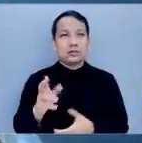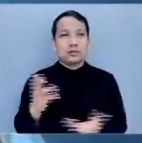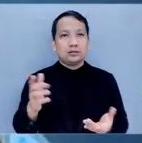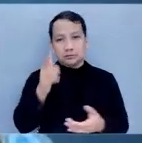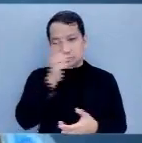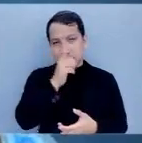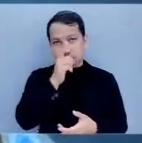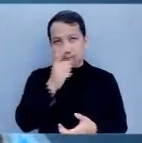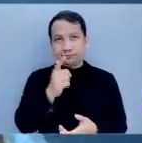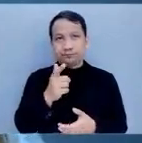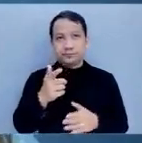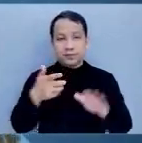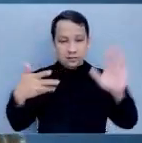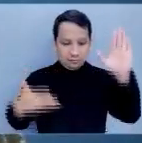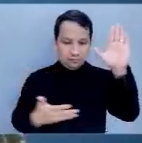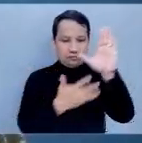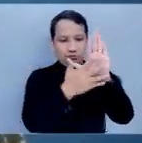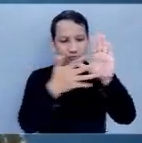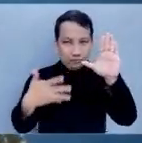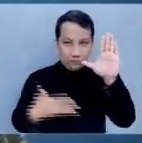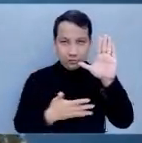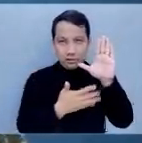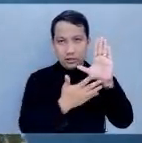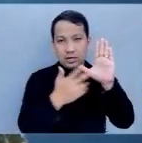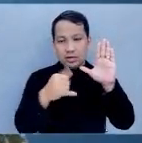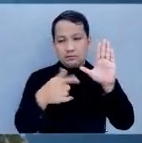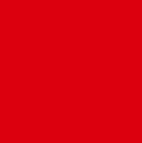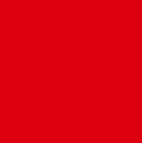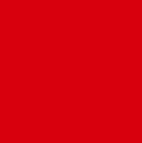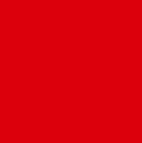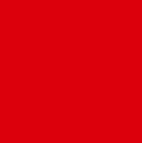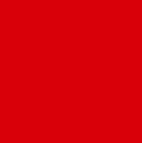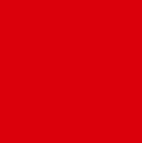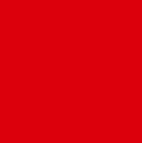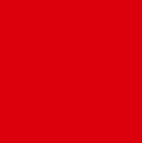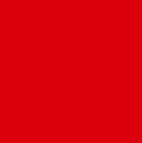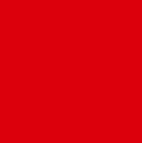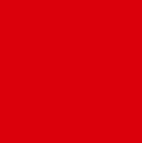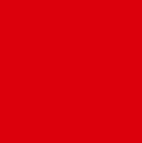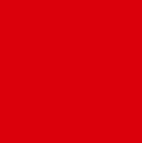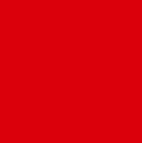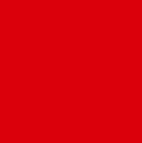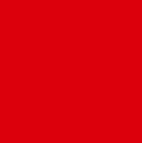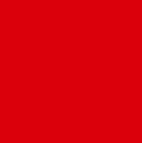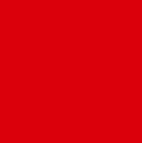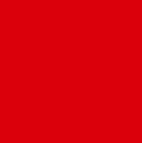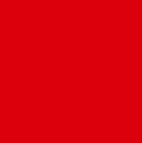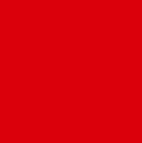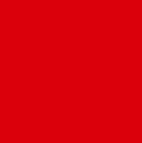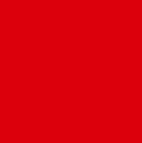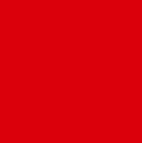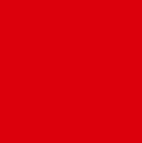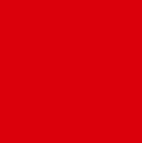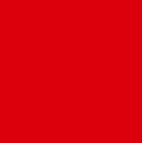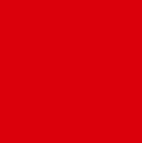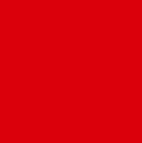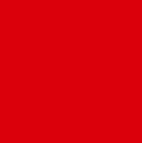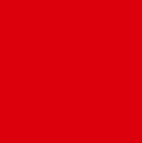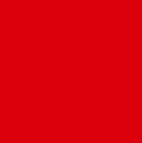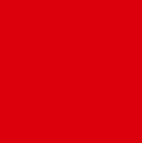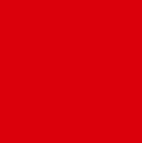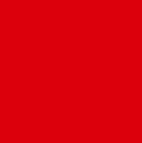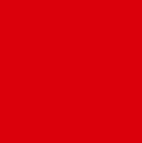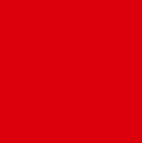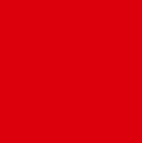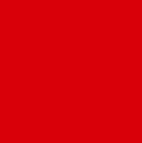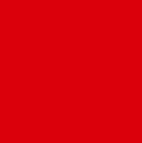Luzon, habagat naman ang nakakaapekto. Mga kapatid, fair reporting po. Huwag maging brief